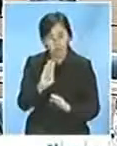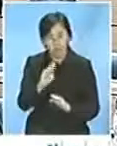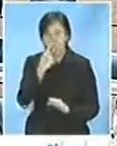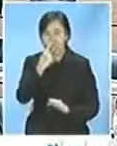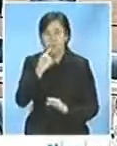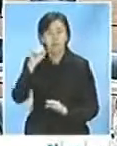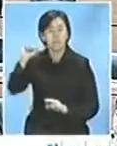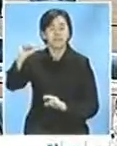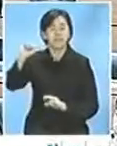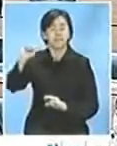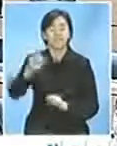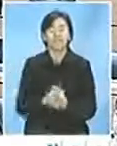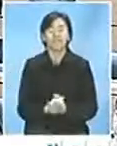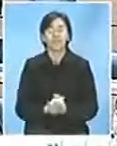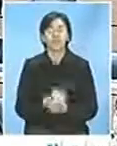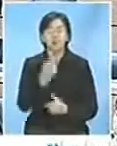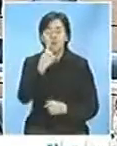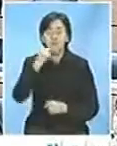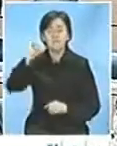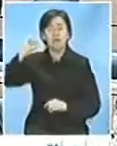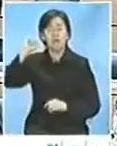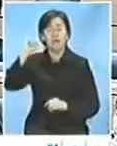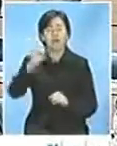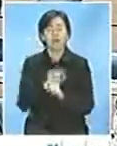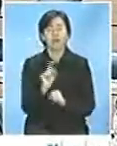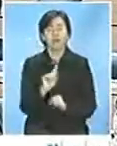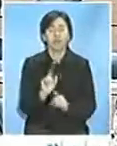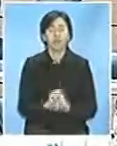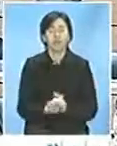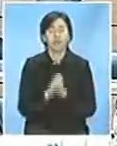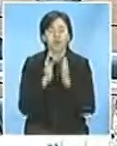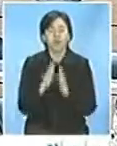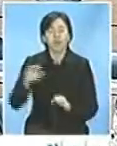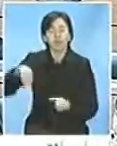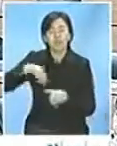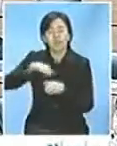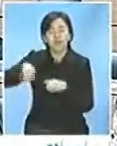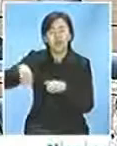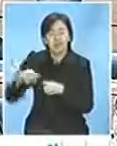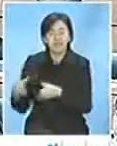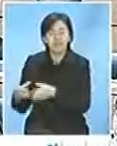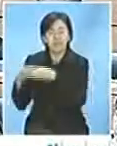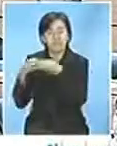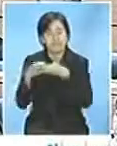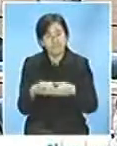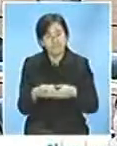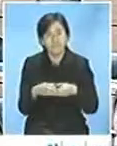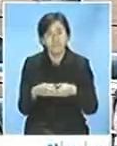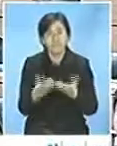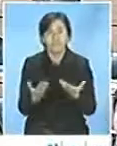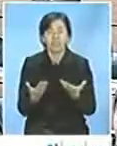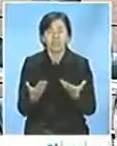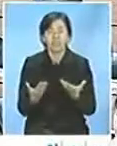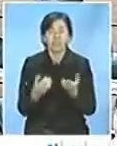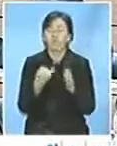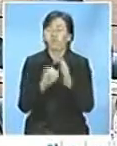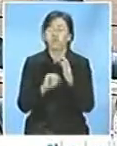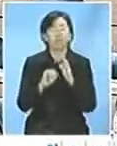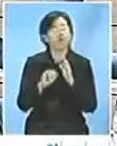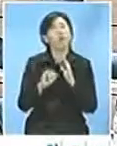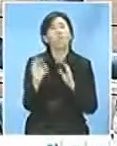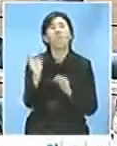อมมิวนิสต์และไงครับคนที่ออกมาทั้งหมดไม่มีใครไม่ได้นิรโท